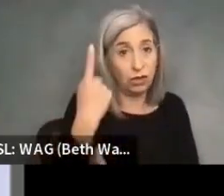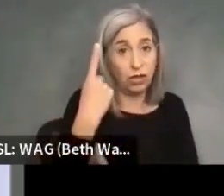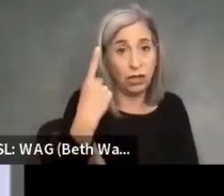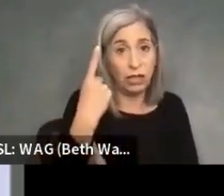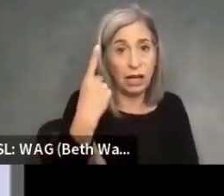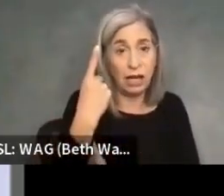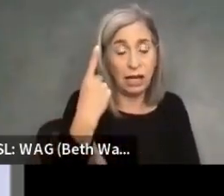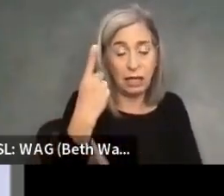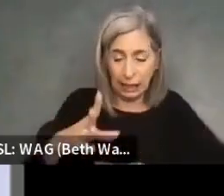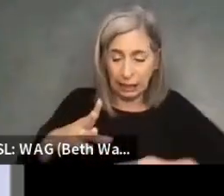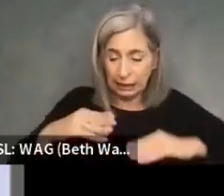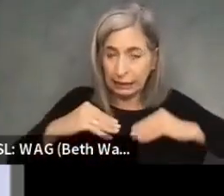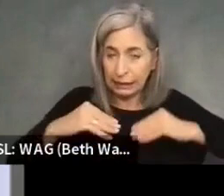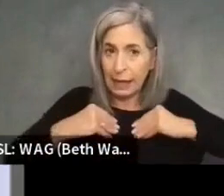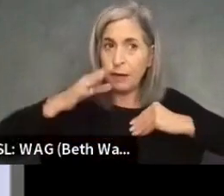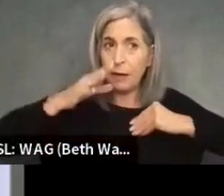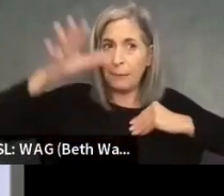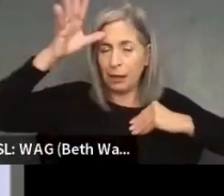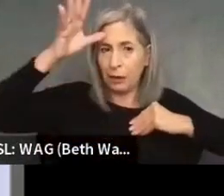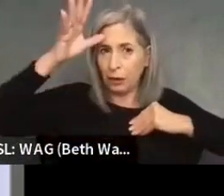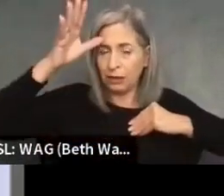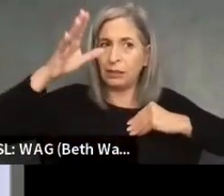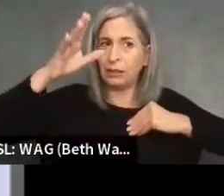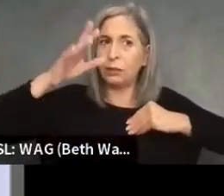翻译。